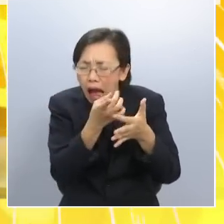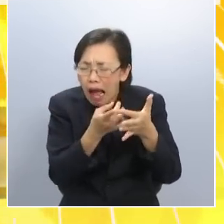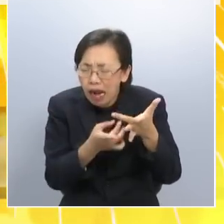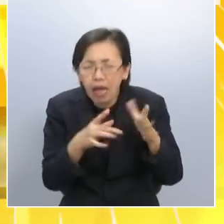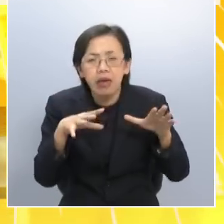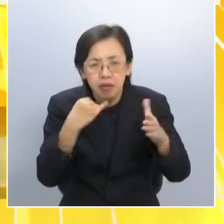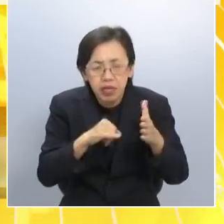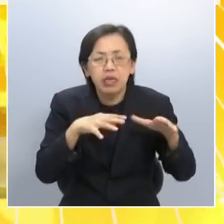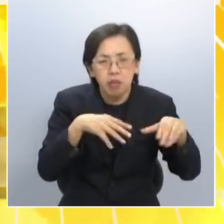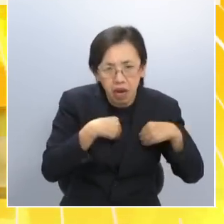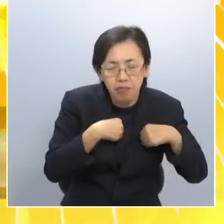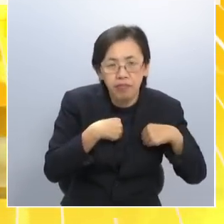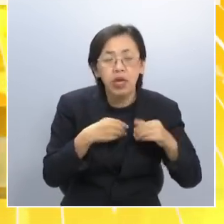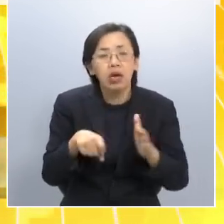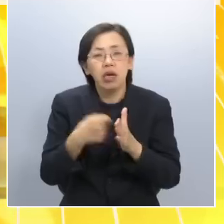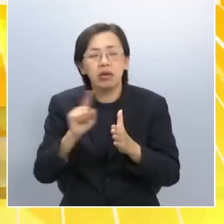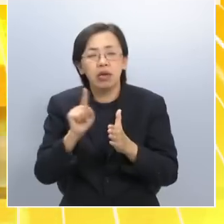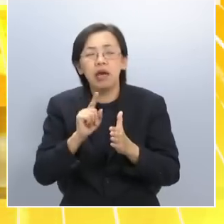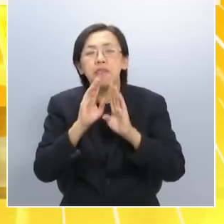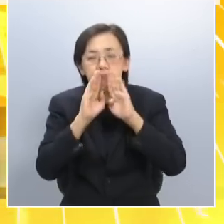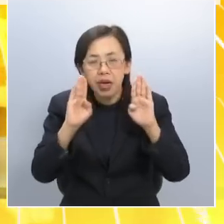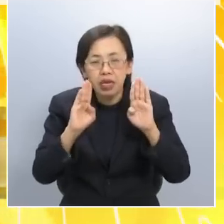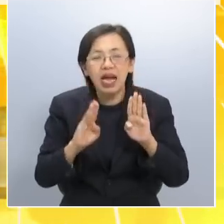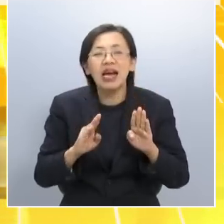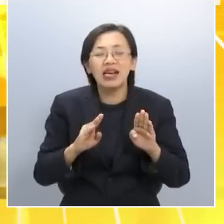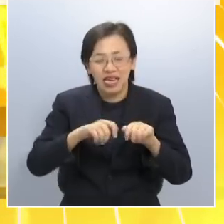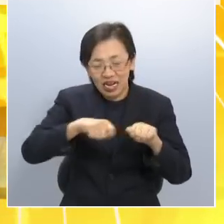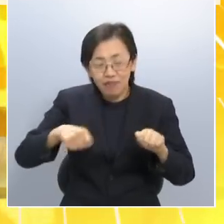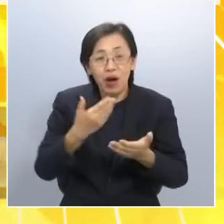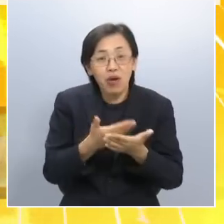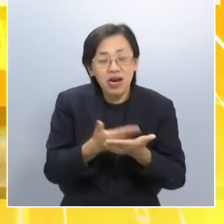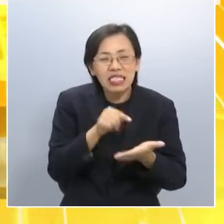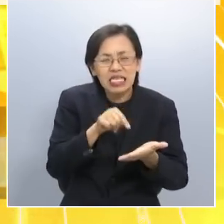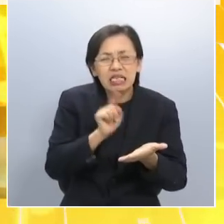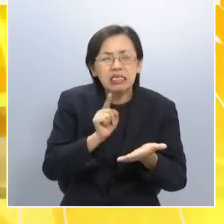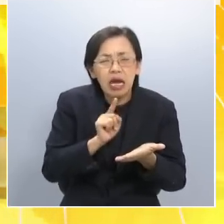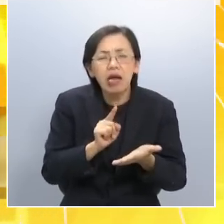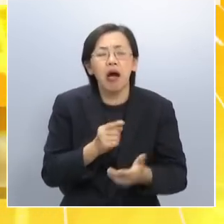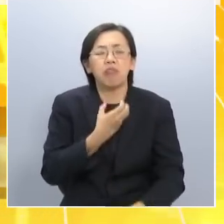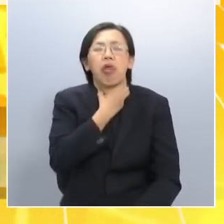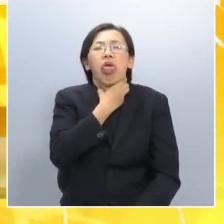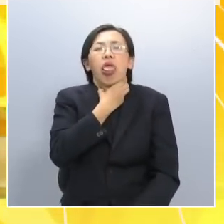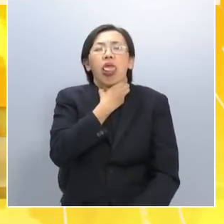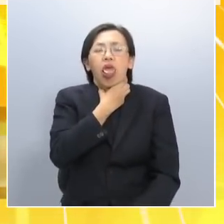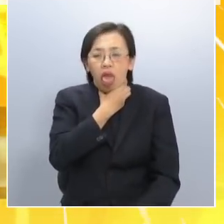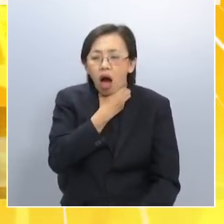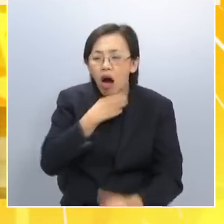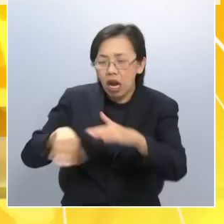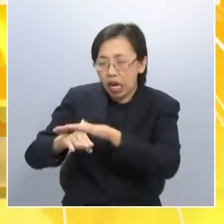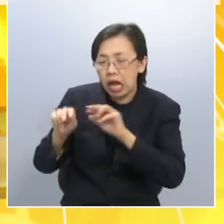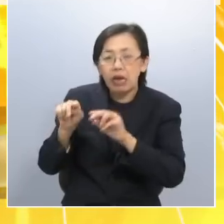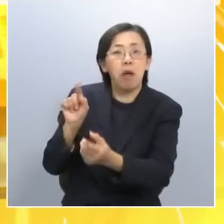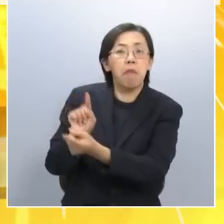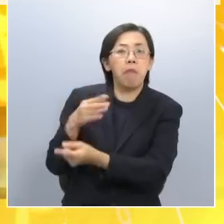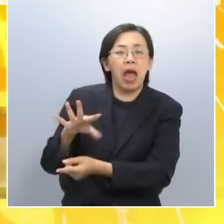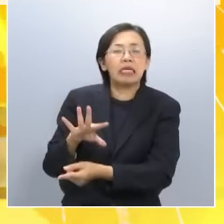อกหมดวันนี้นะฮะว่าสาเหตุเพราะอะไรยังไงเรื่องกระเป๋านะครับที่เขาบอกสาเหตุเพราะก็จนแต้มไงนะฮะเพราะจนแต้มมันไปไม่รอดนะครับ